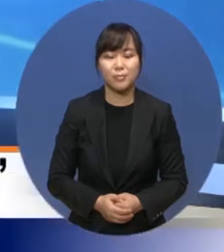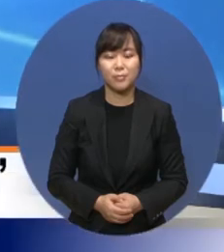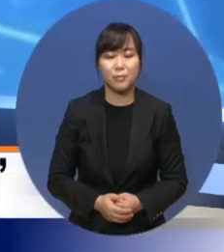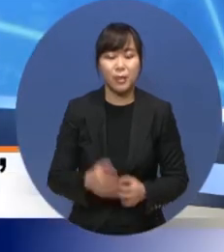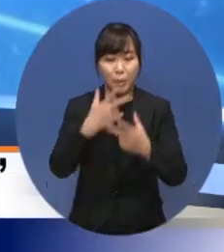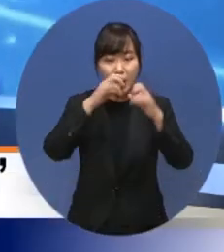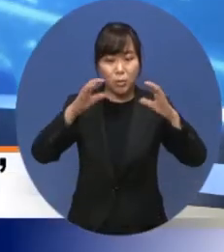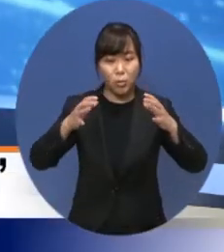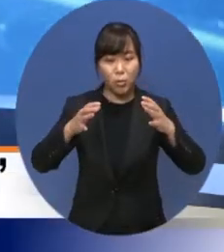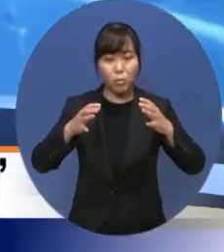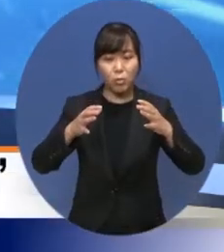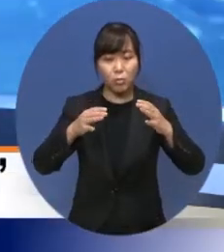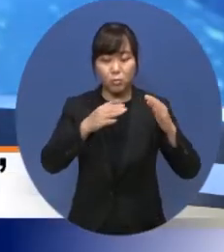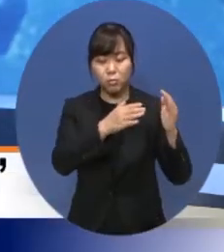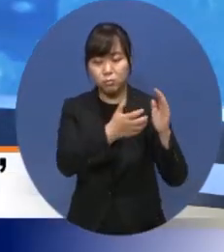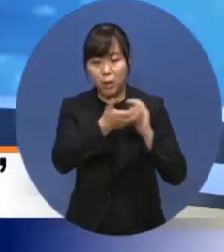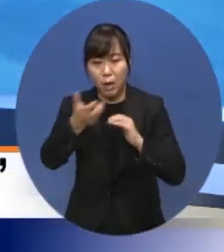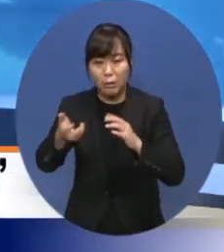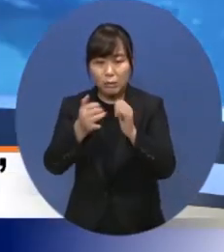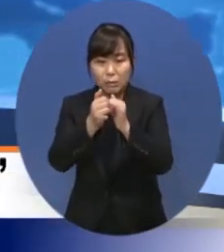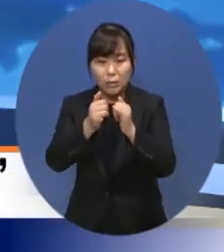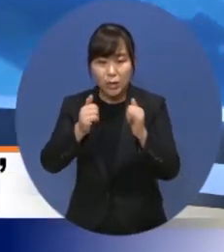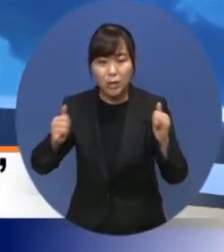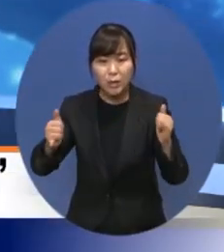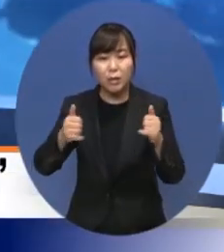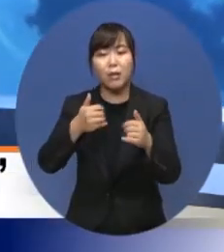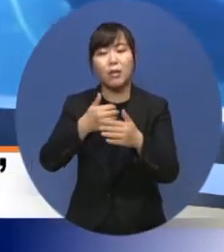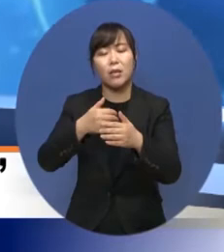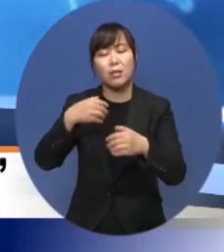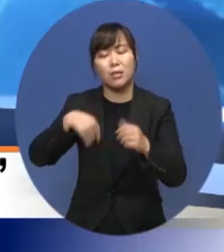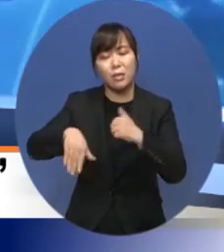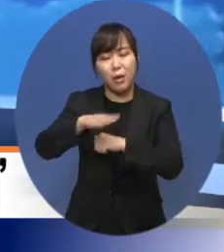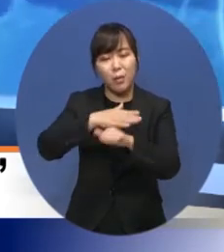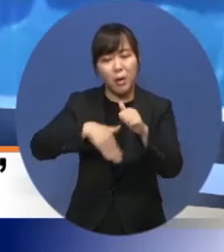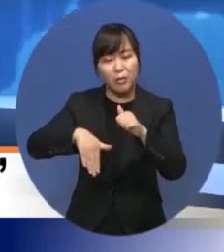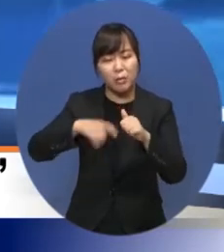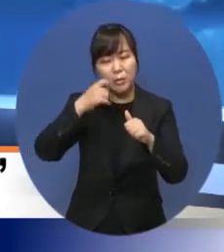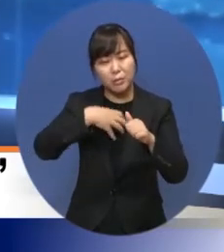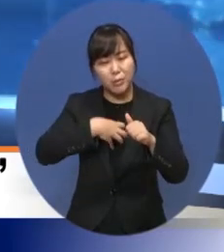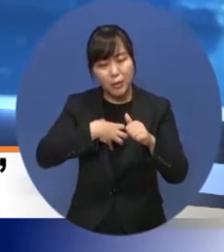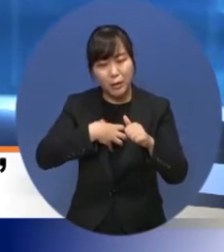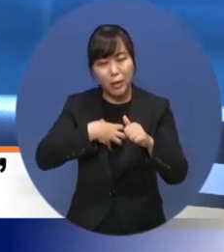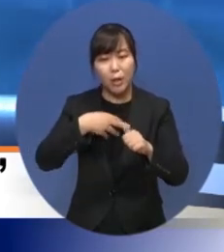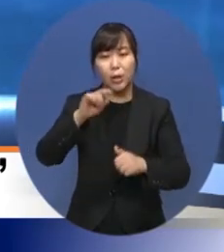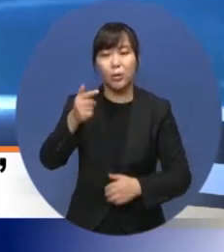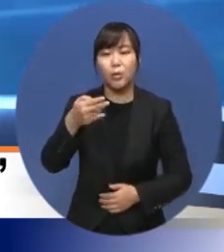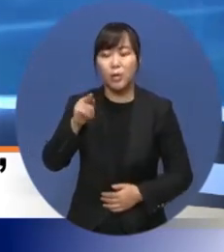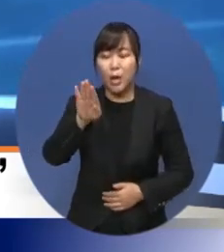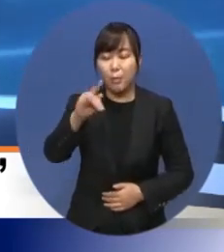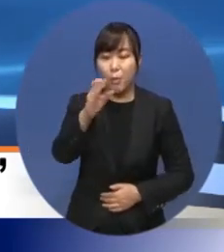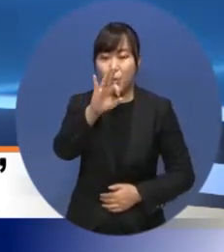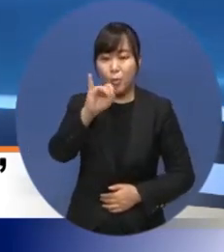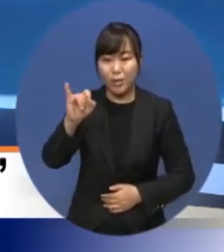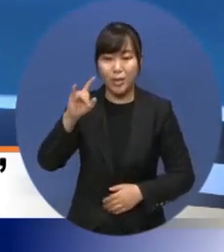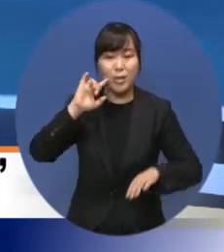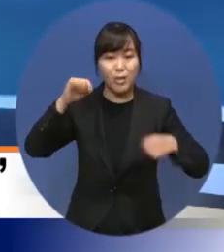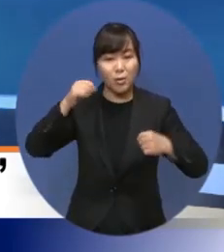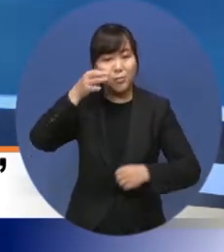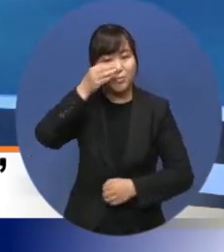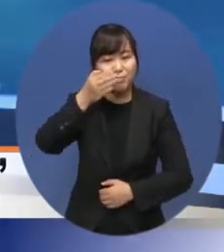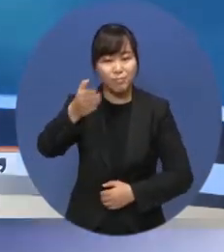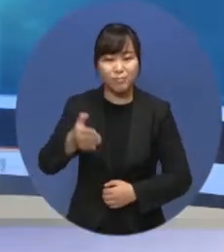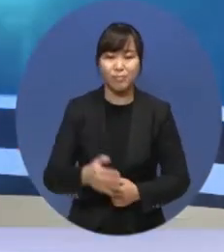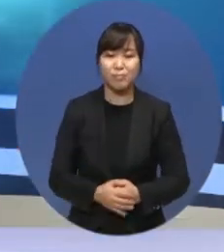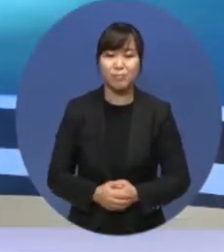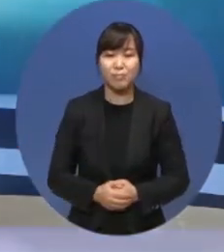멕시코 이민자들의 슬픈 자화상을 그린 연극 돈데보이가 막을 올렸습니다. 자세한 내용 김은균 리포터가